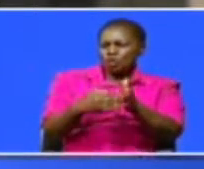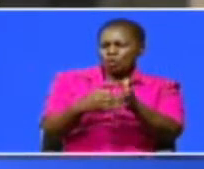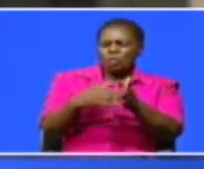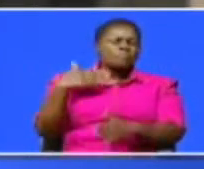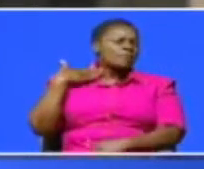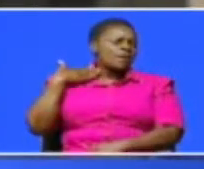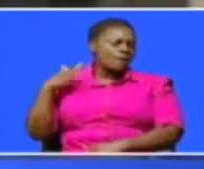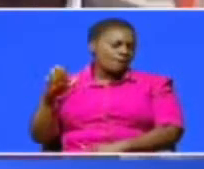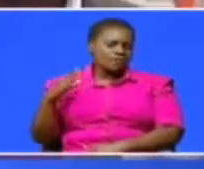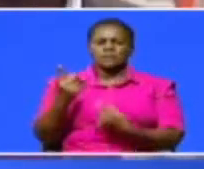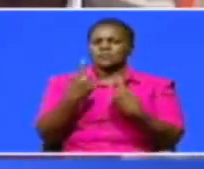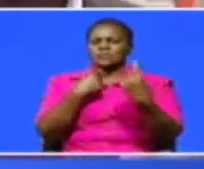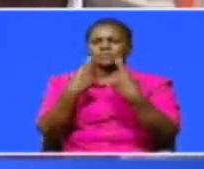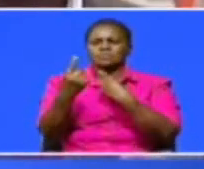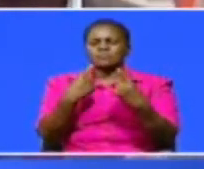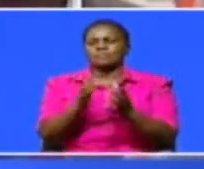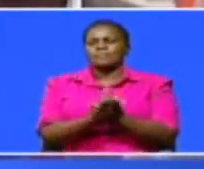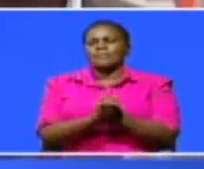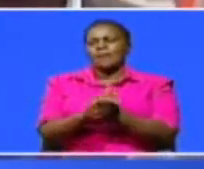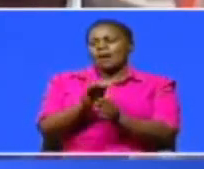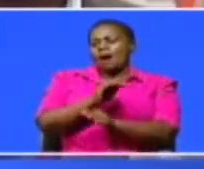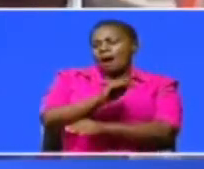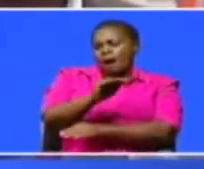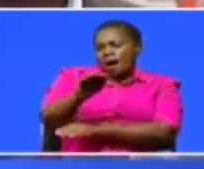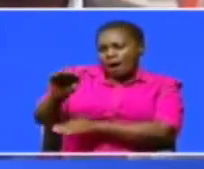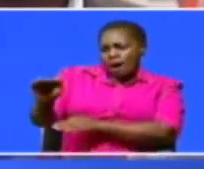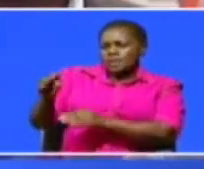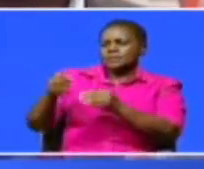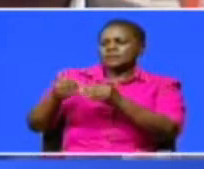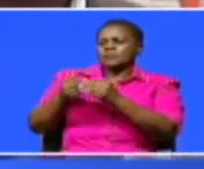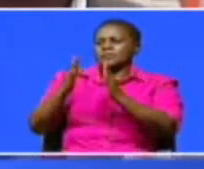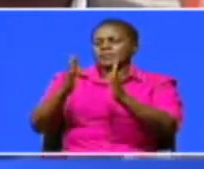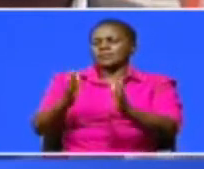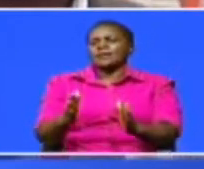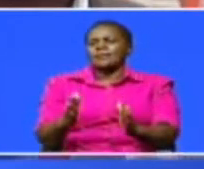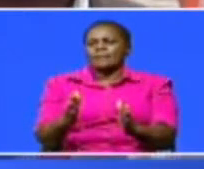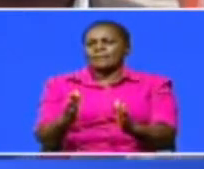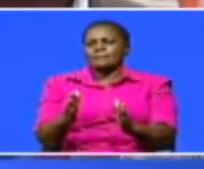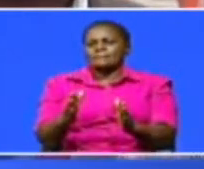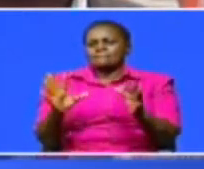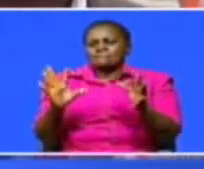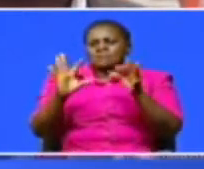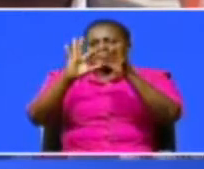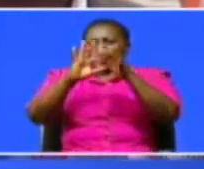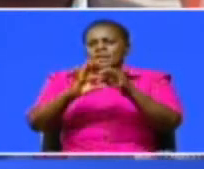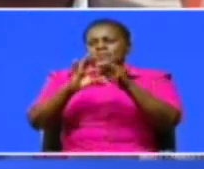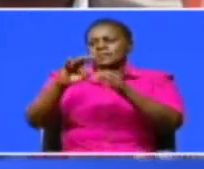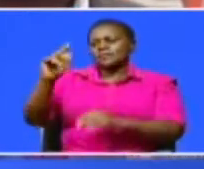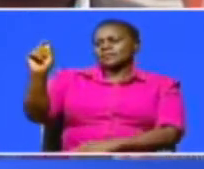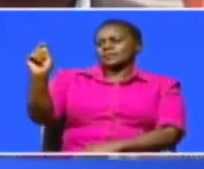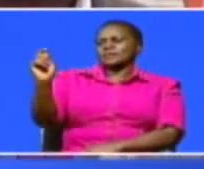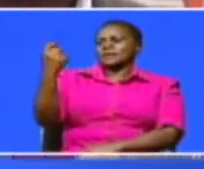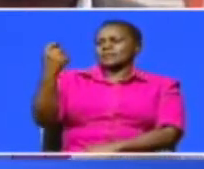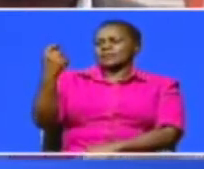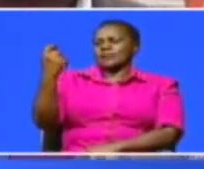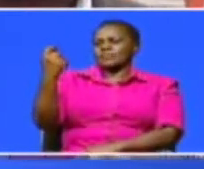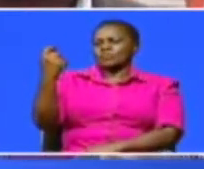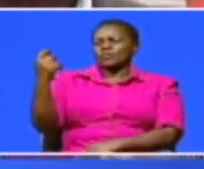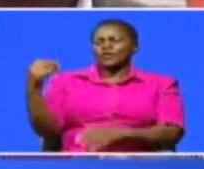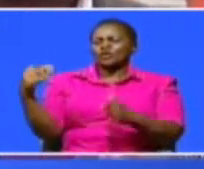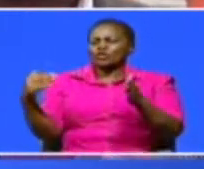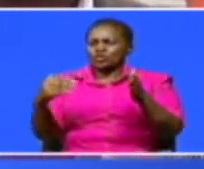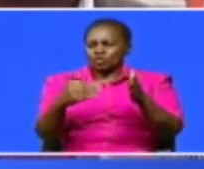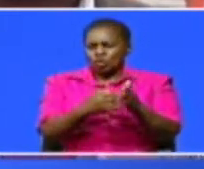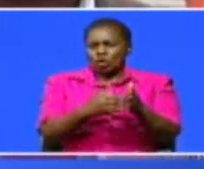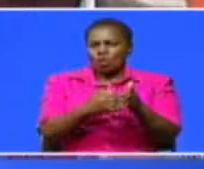za uchochezi. I appeal to these leaders to stand for the united Kenya and tell off